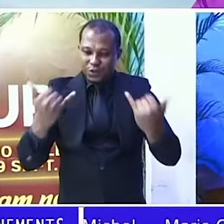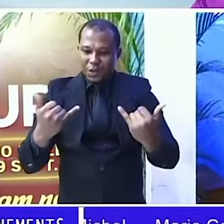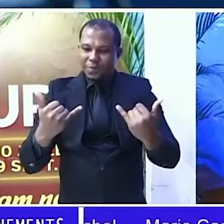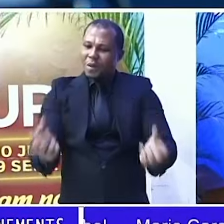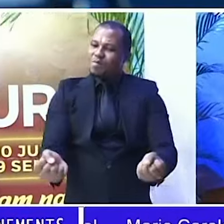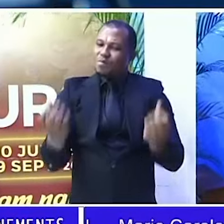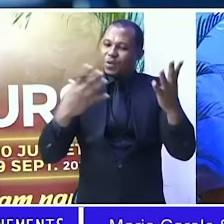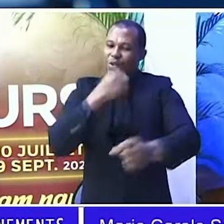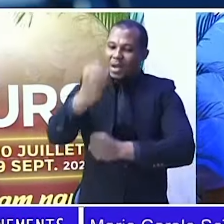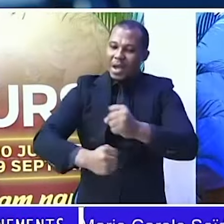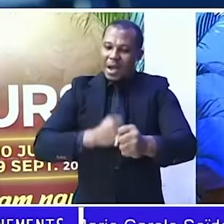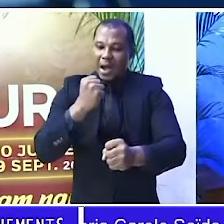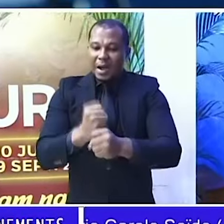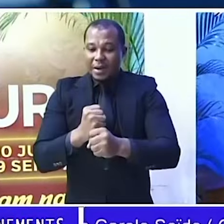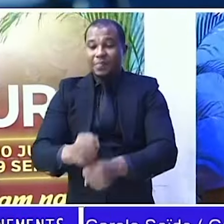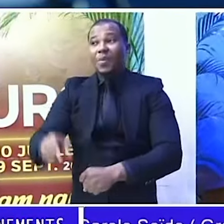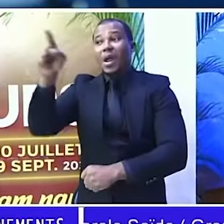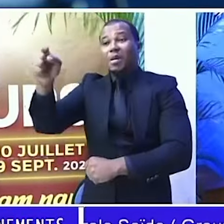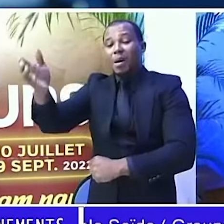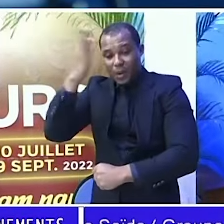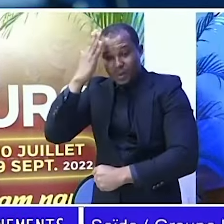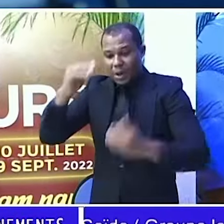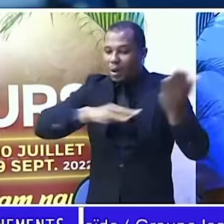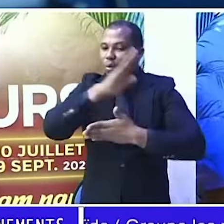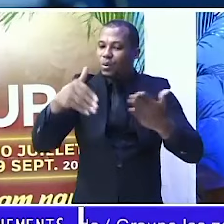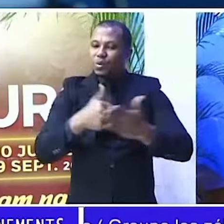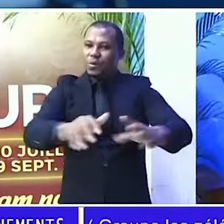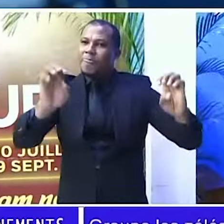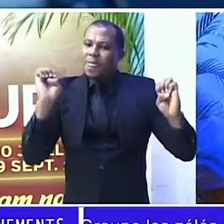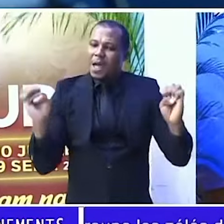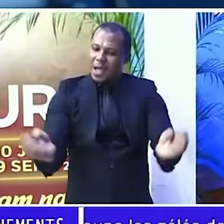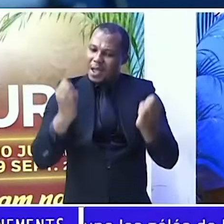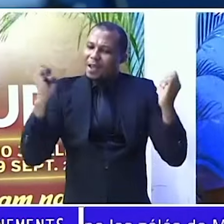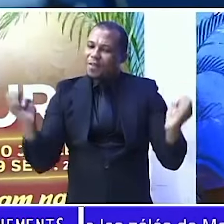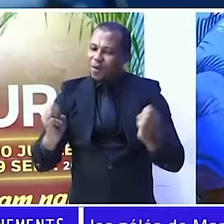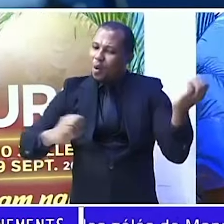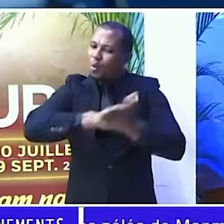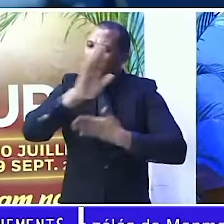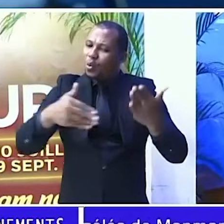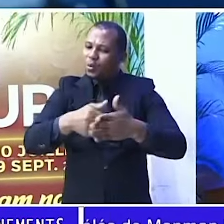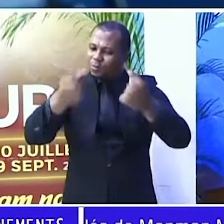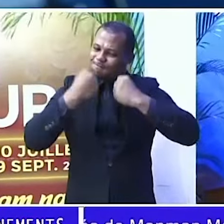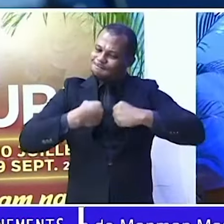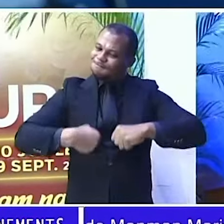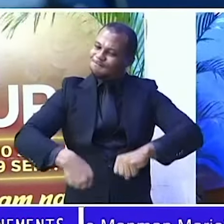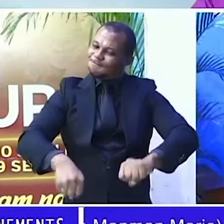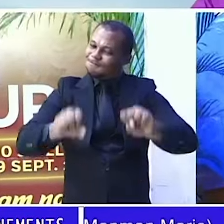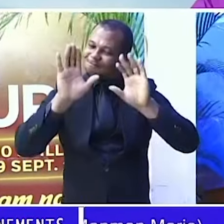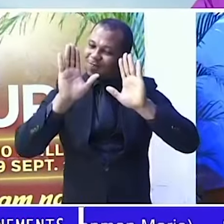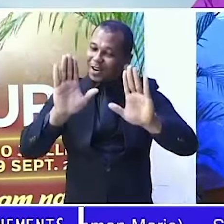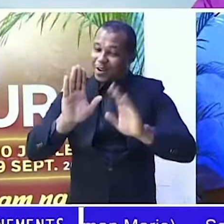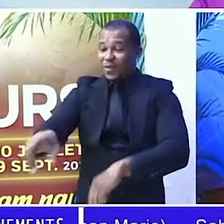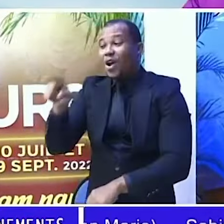années, moi conscient tout effort, tout sacrifice au fait pour bailler la vie un